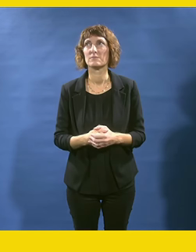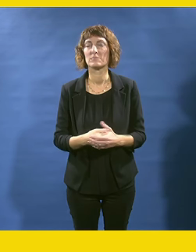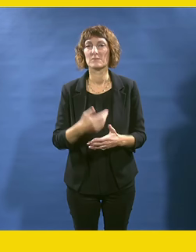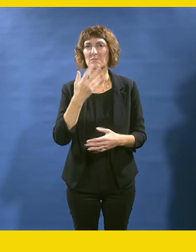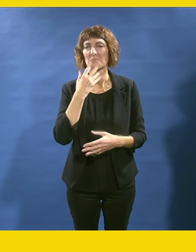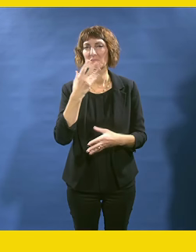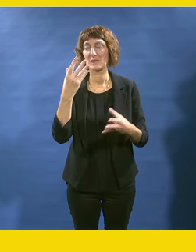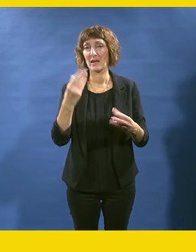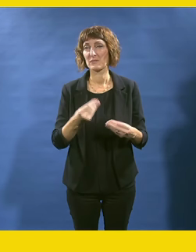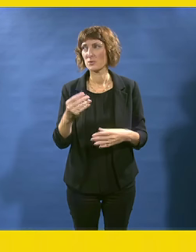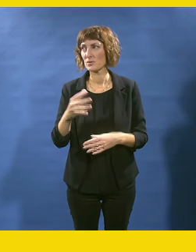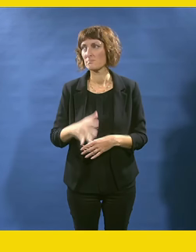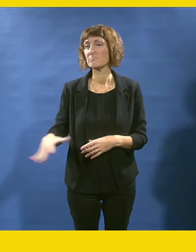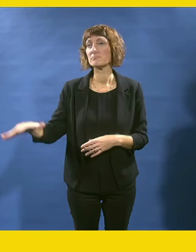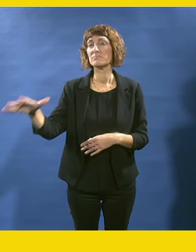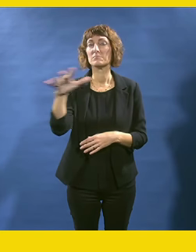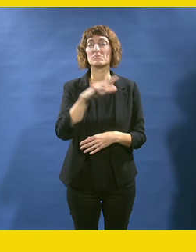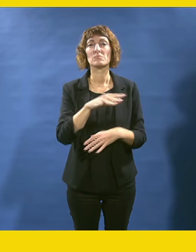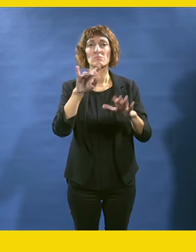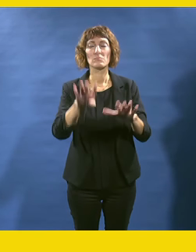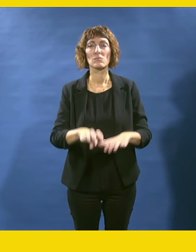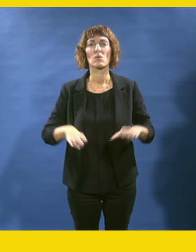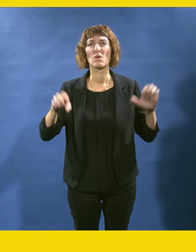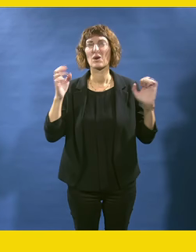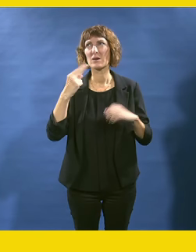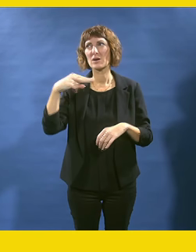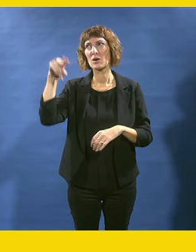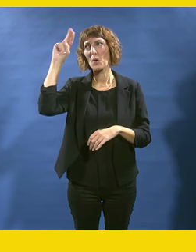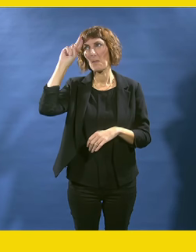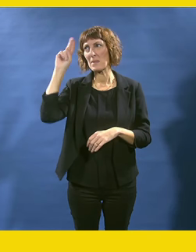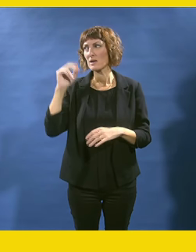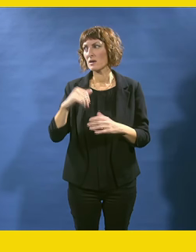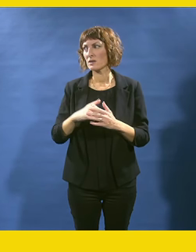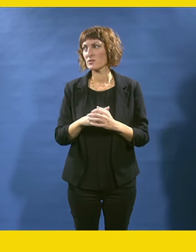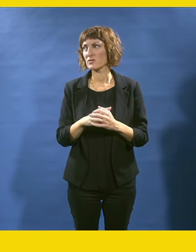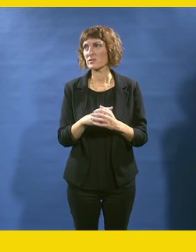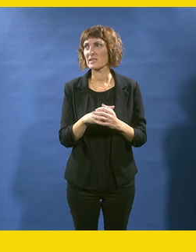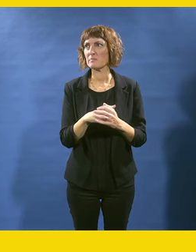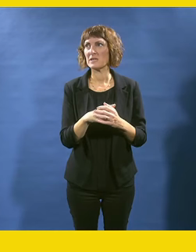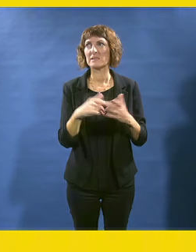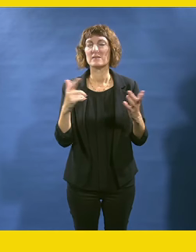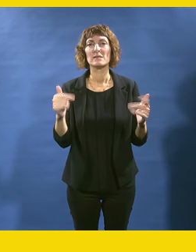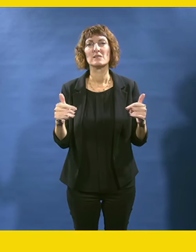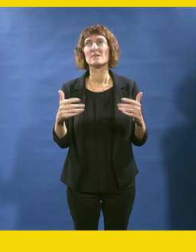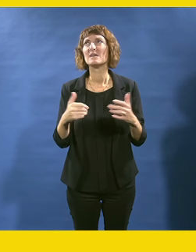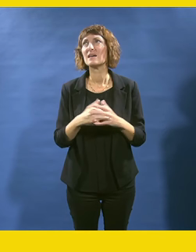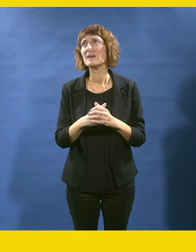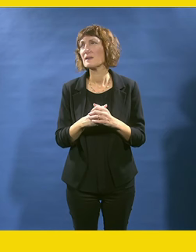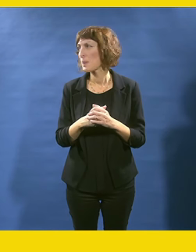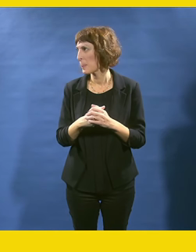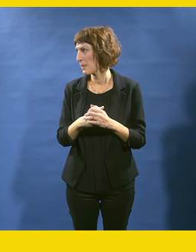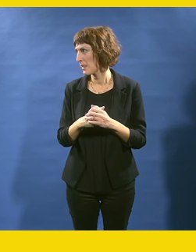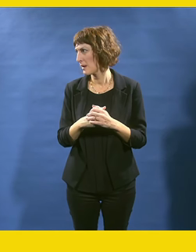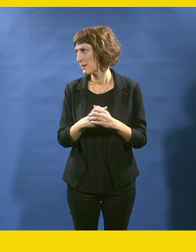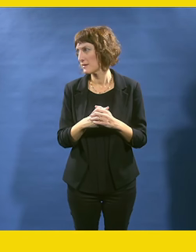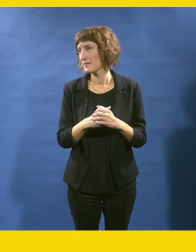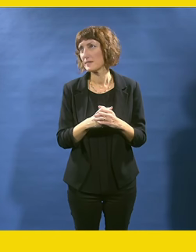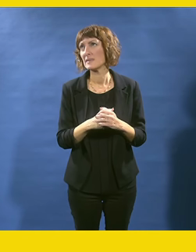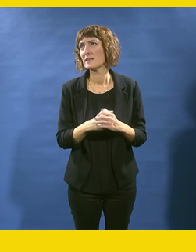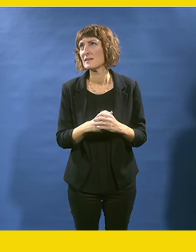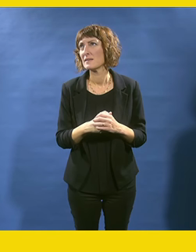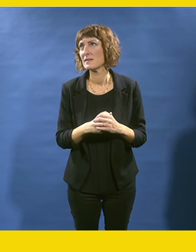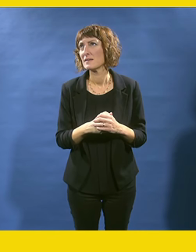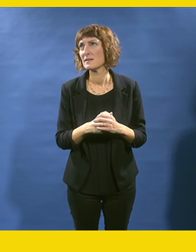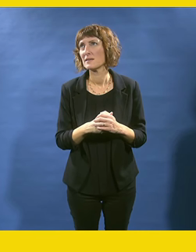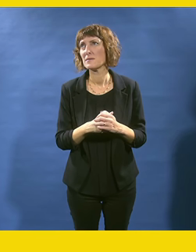Bienvenue à vous aux Assises européennes de lutte contre les violences faites aux femmes. Alors je me présente, je ne m'appelle pas Henri, je